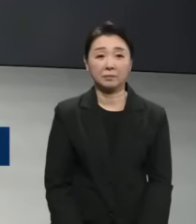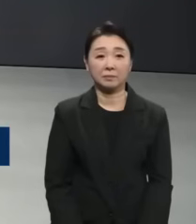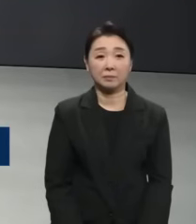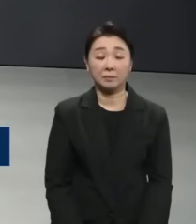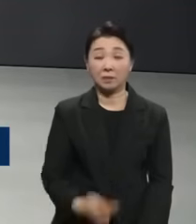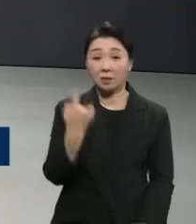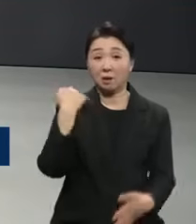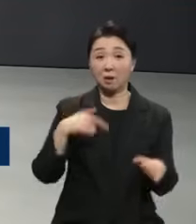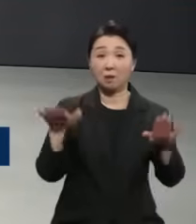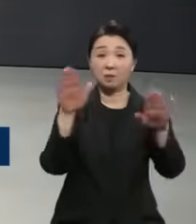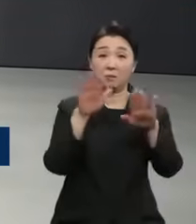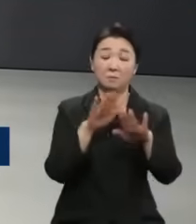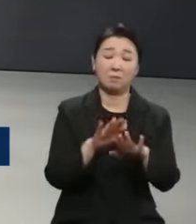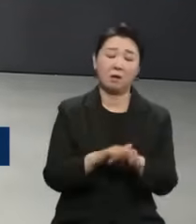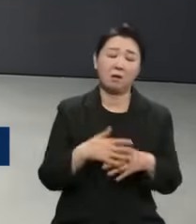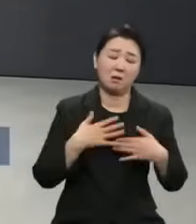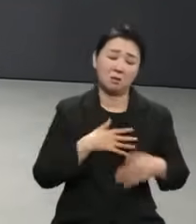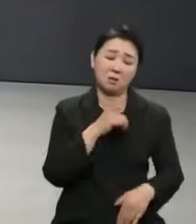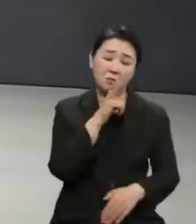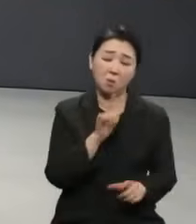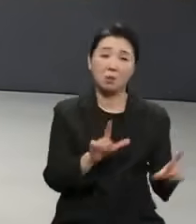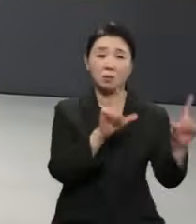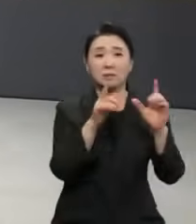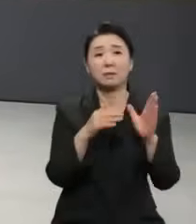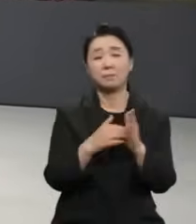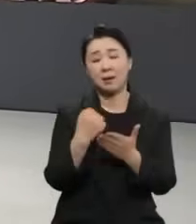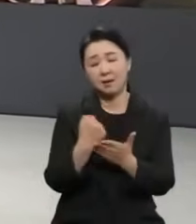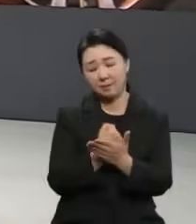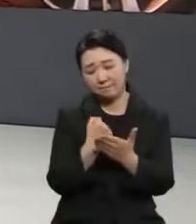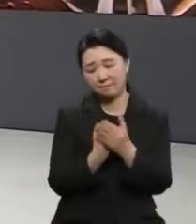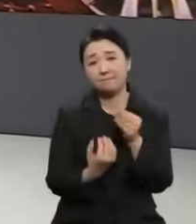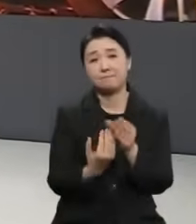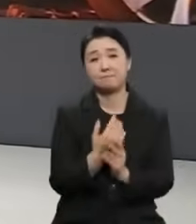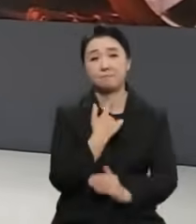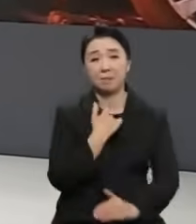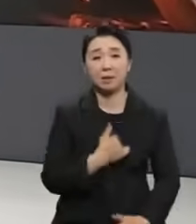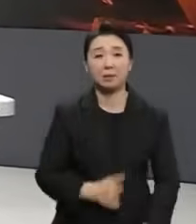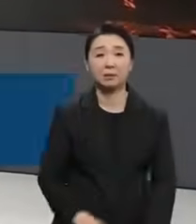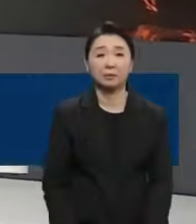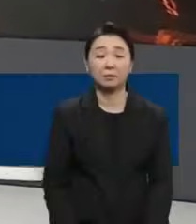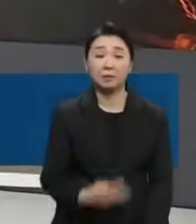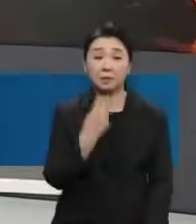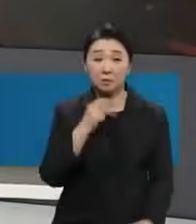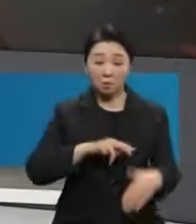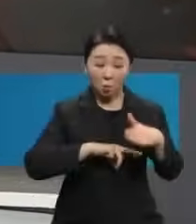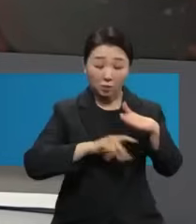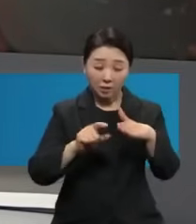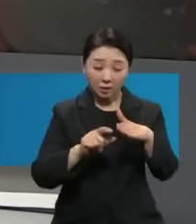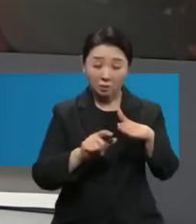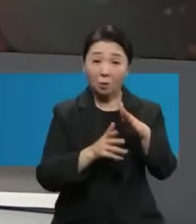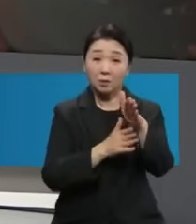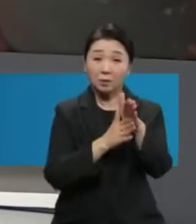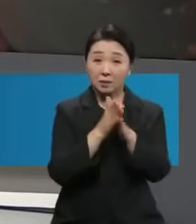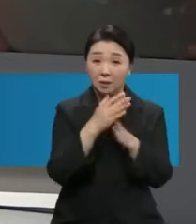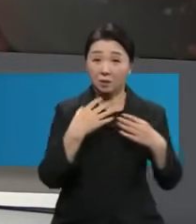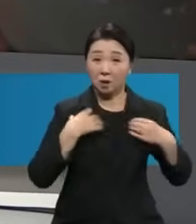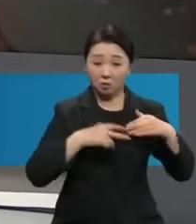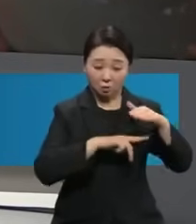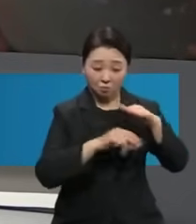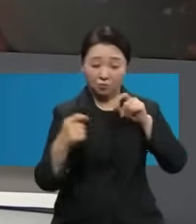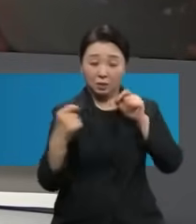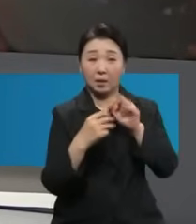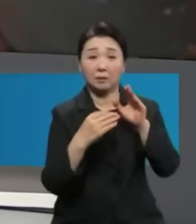지난밤 지친 월요일을 보낸 시민들에게 안타까운 사고가 벌어졌습니다. 서울 지하철 시청역 인근에서